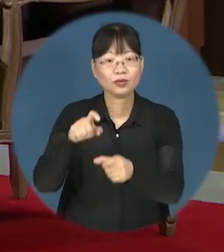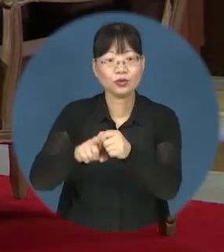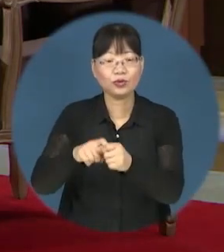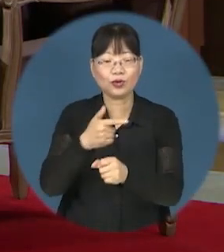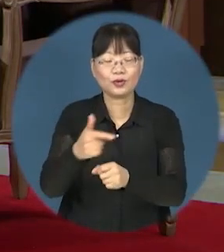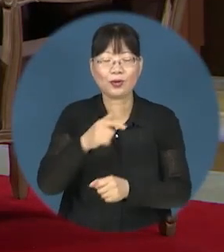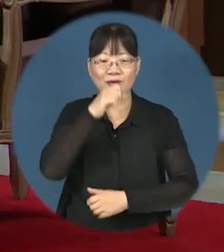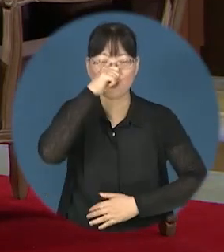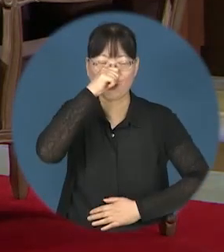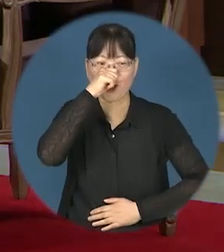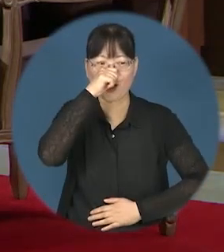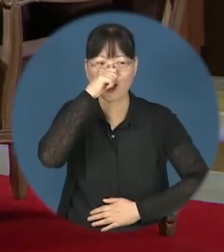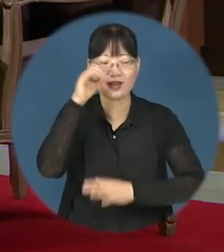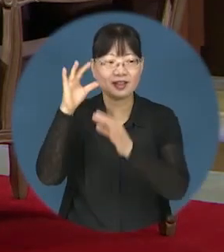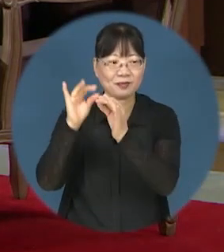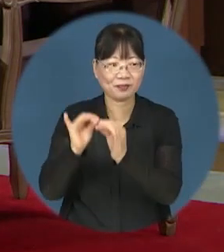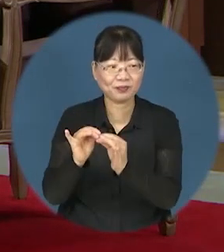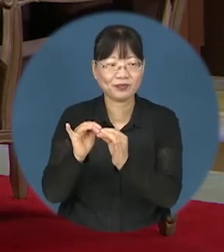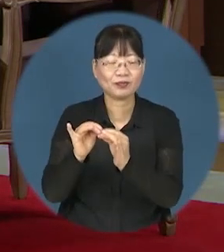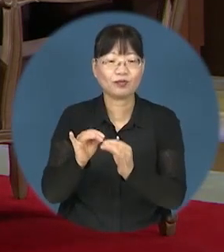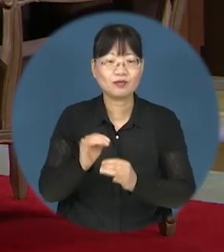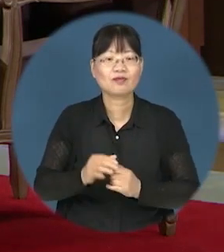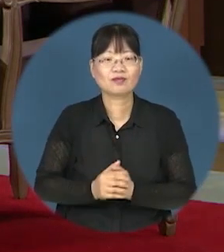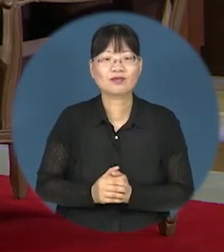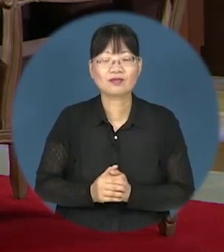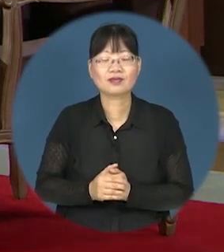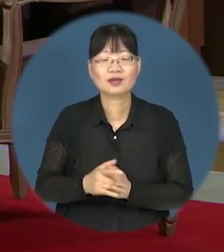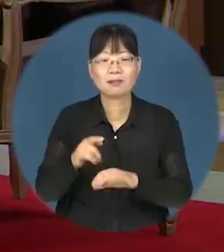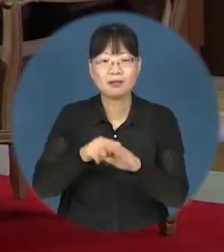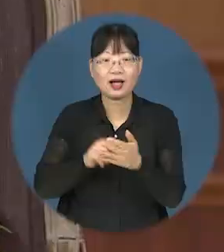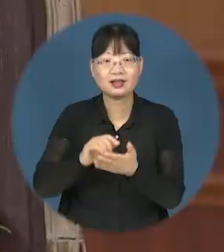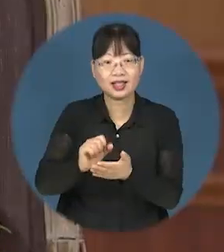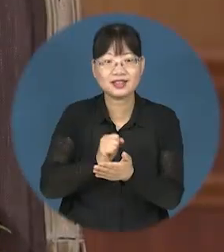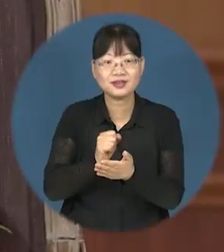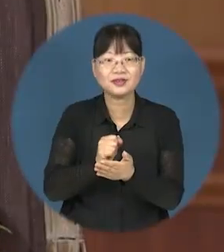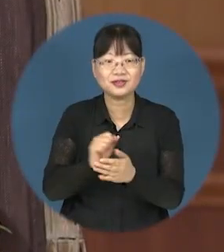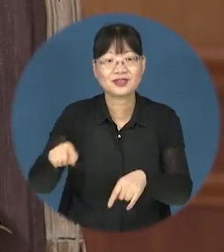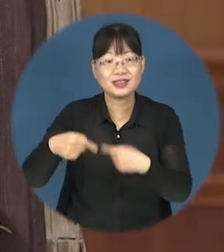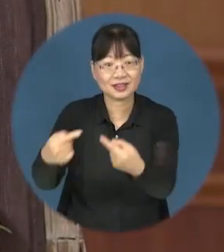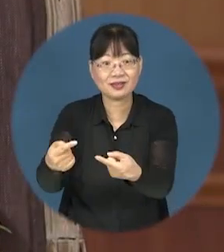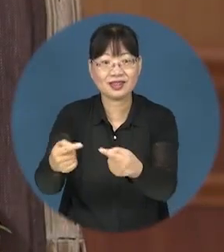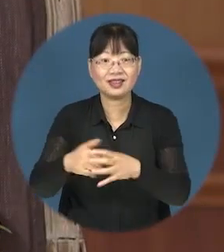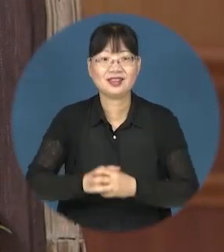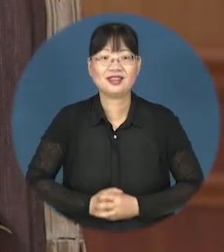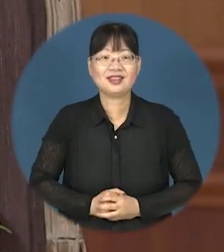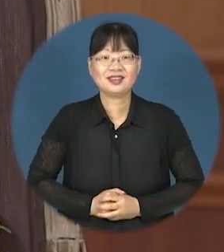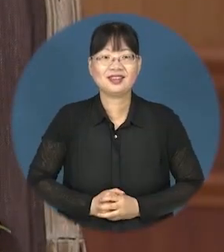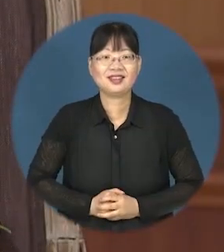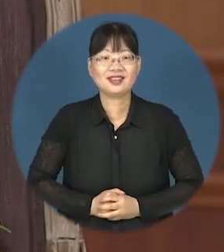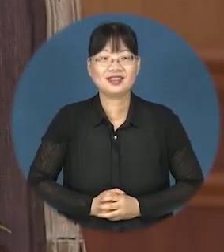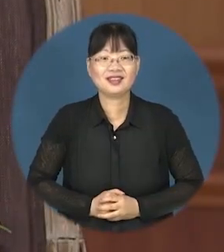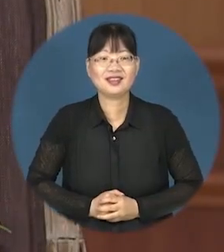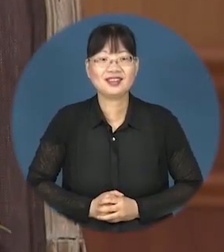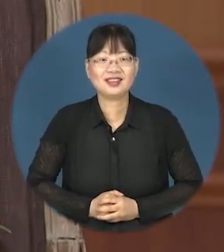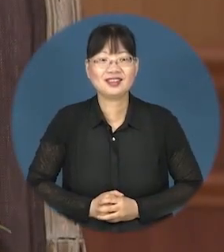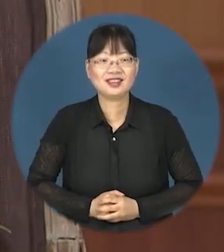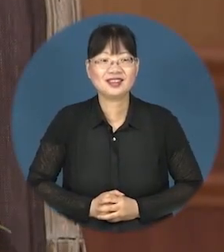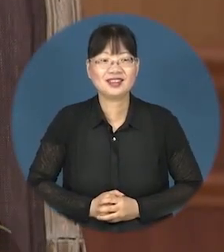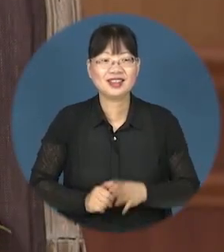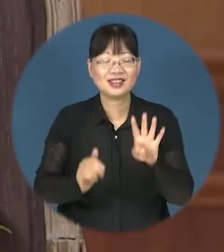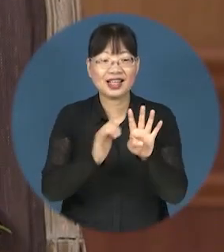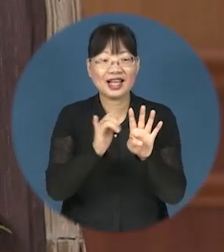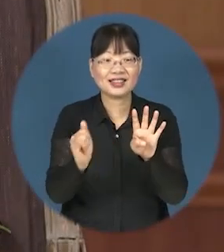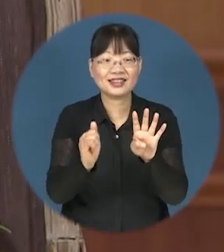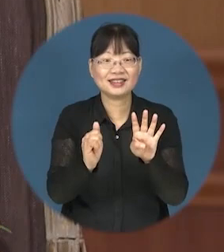좋으셨어요 그렇죠 에 허 이거 의미있게 따이 싶어서 작업을 했죠 5 대 근데 그게 4인승